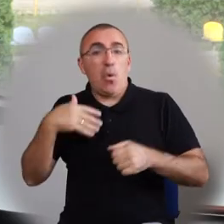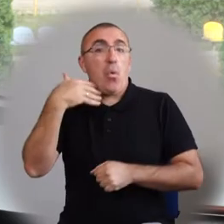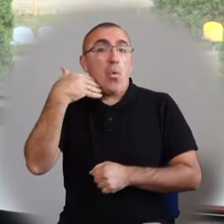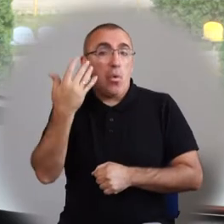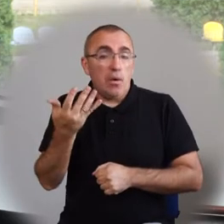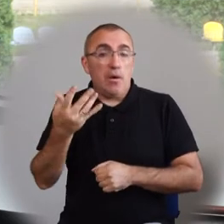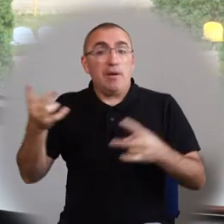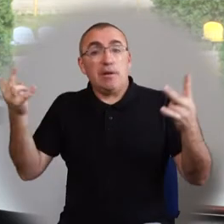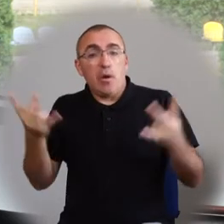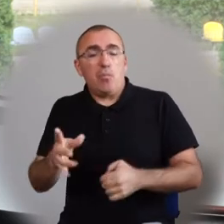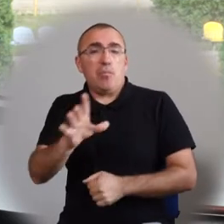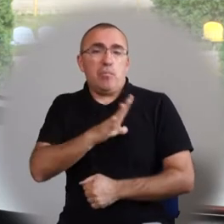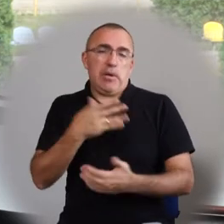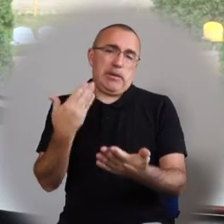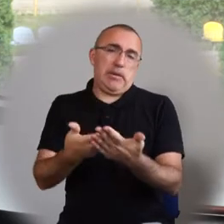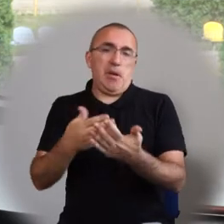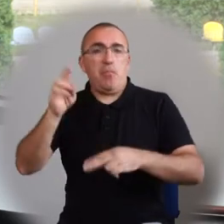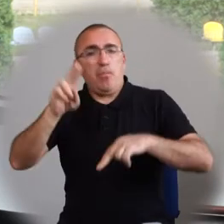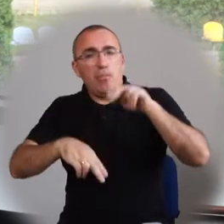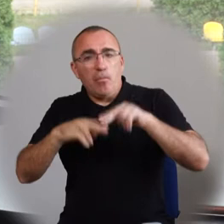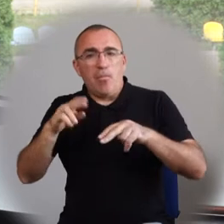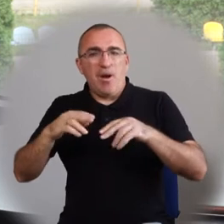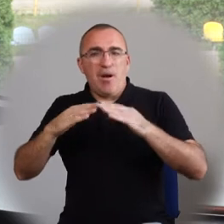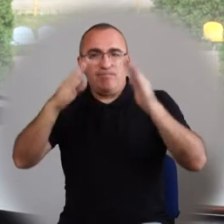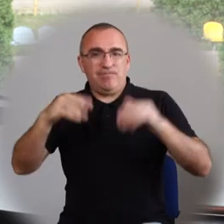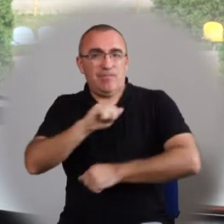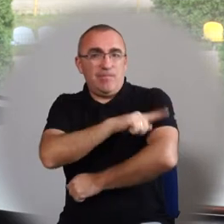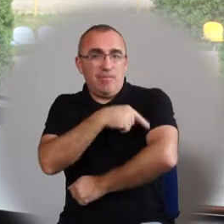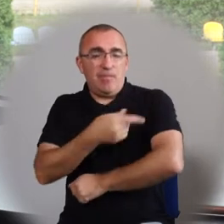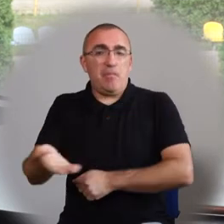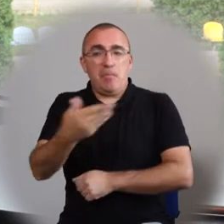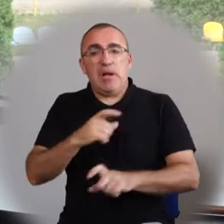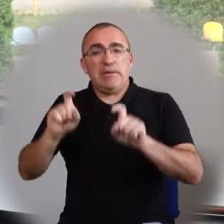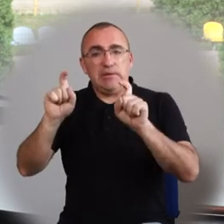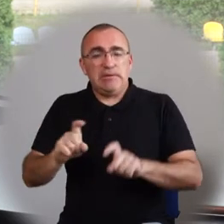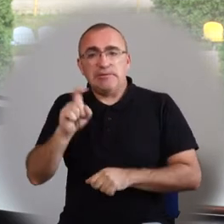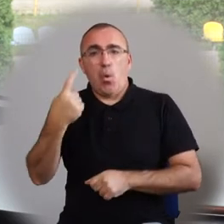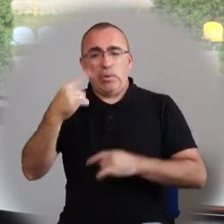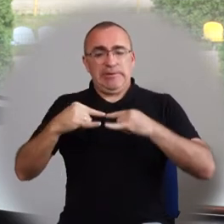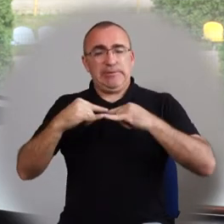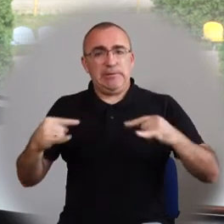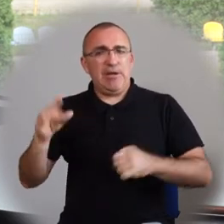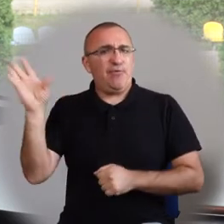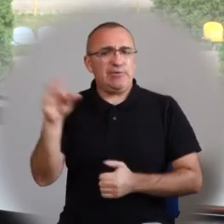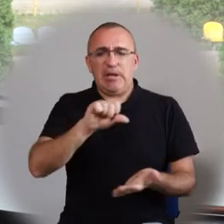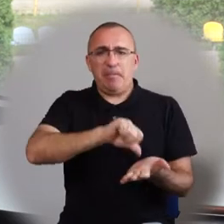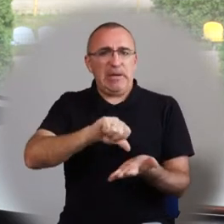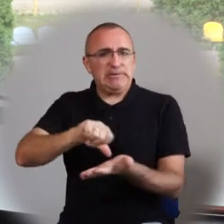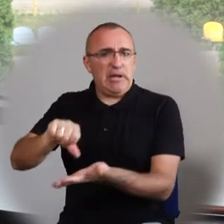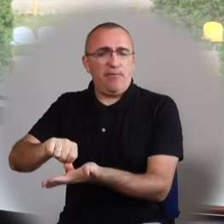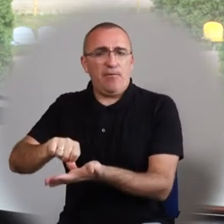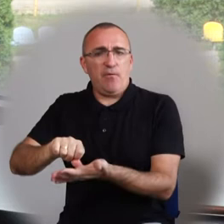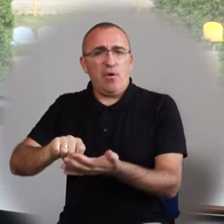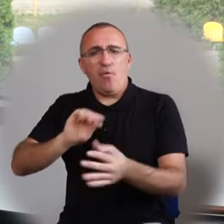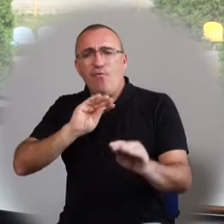коли необхідно було, наприклад, будувати амбулаторії, то ми сідали за один стіл всі